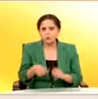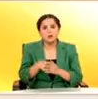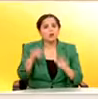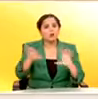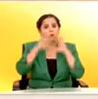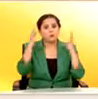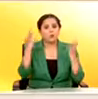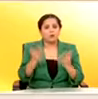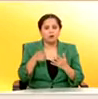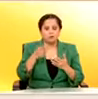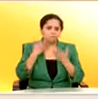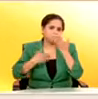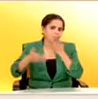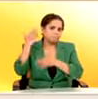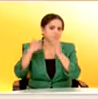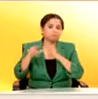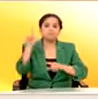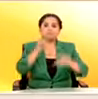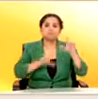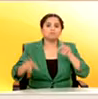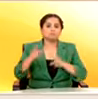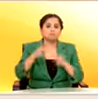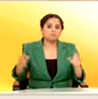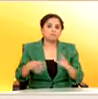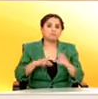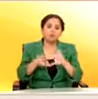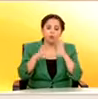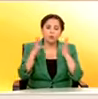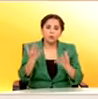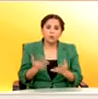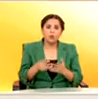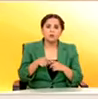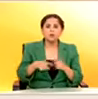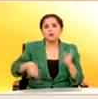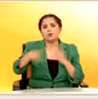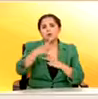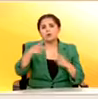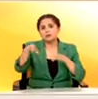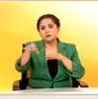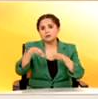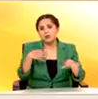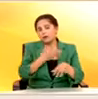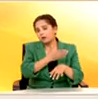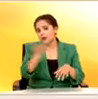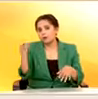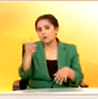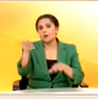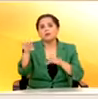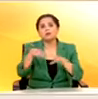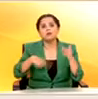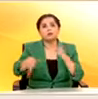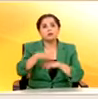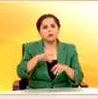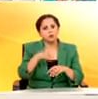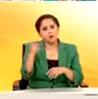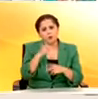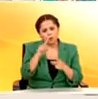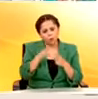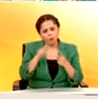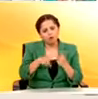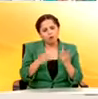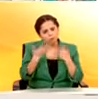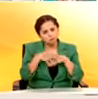की सबसे पुरानी भाषा और विश्व के सबसे प्राचीन शहरों में से एक शहर, इन दोनों का